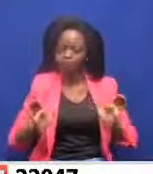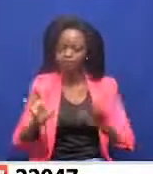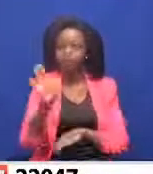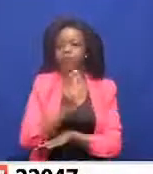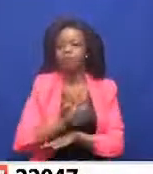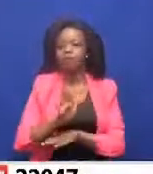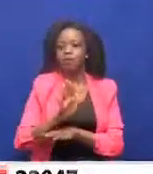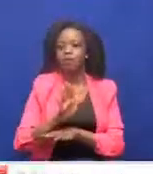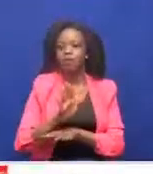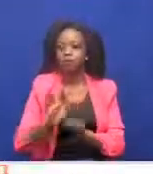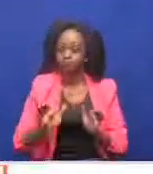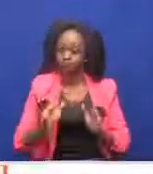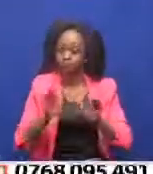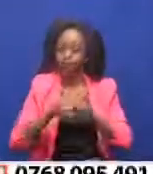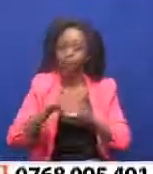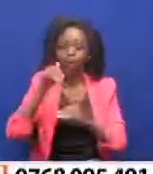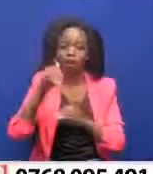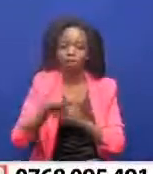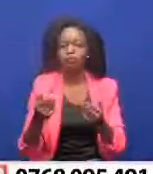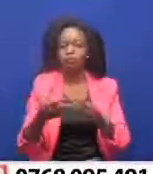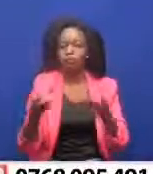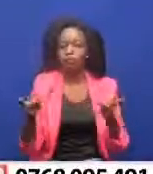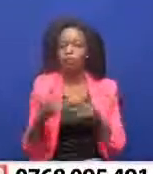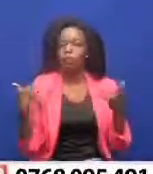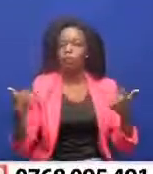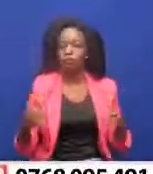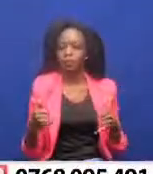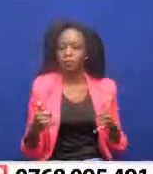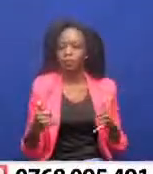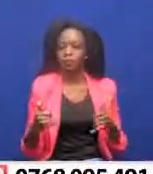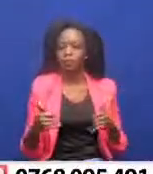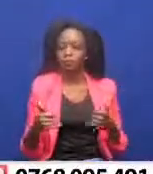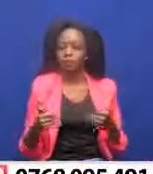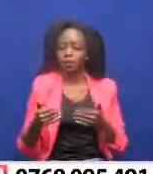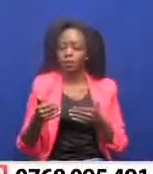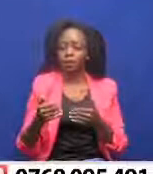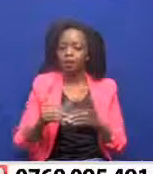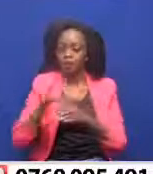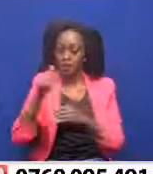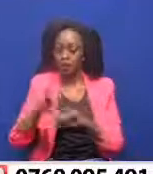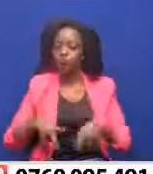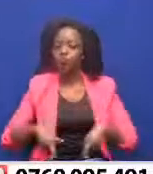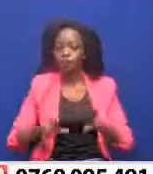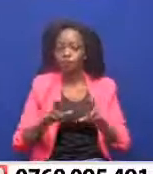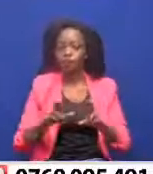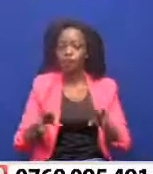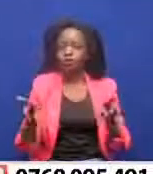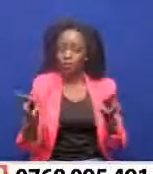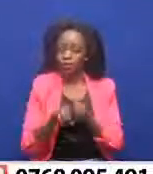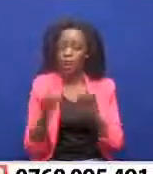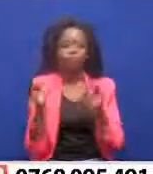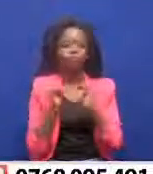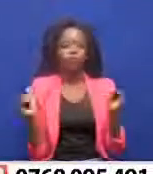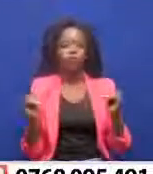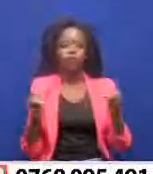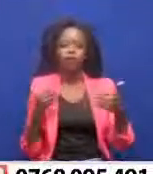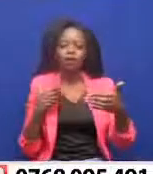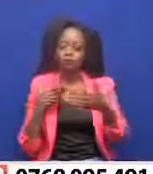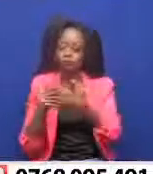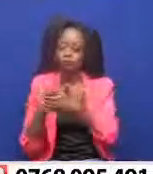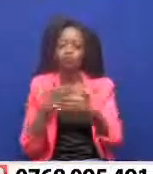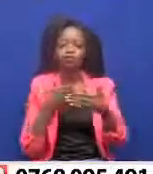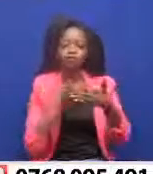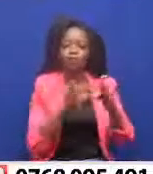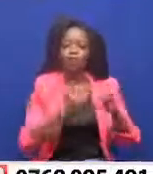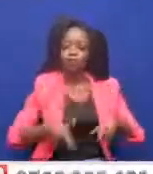Mpaka nje ya uwanja. Nje ya uwanja kuna barabara inapita nje ya uwanja. Wakafunga ile barabara. Wakaenda kafunga ile main.